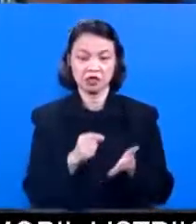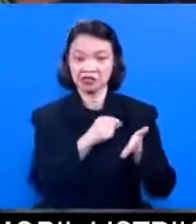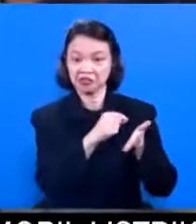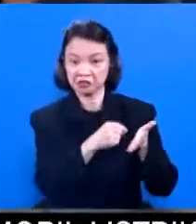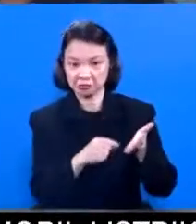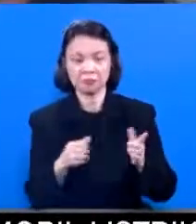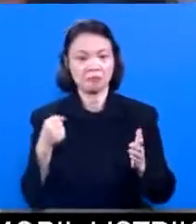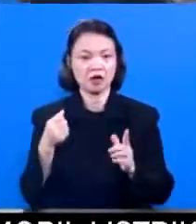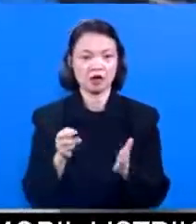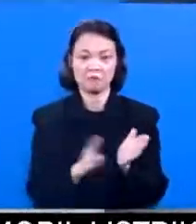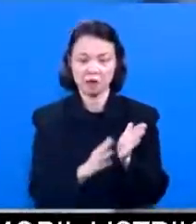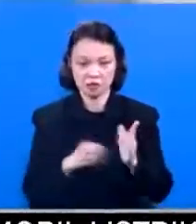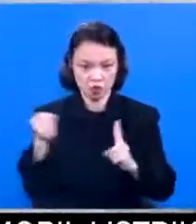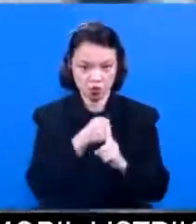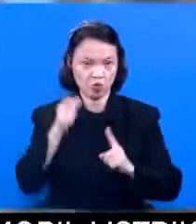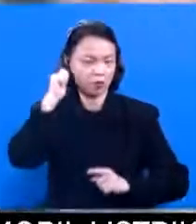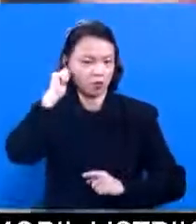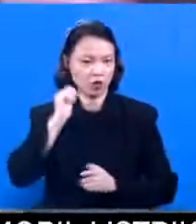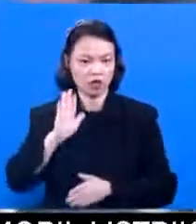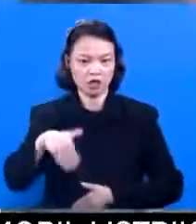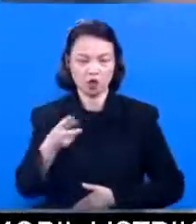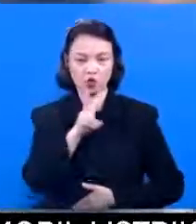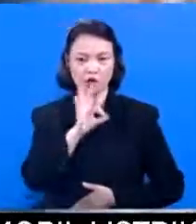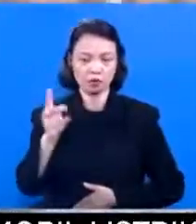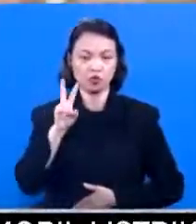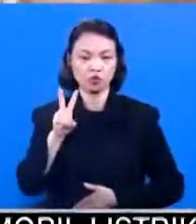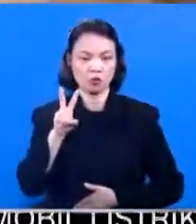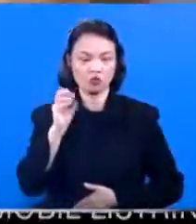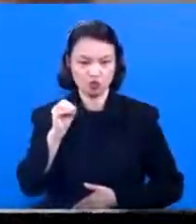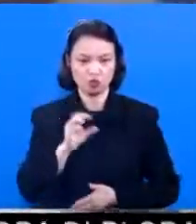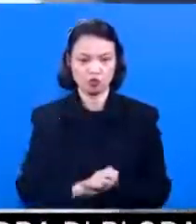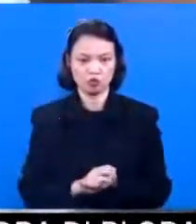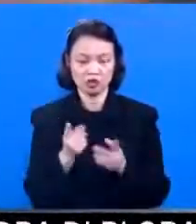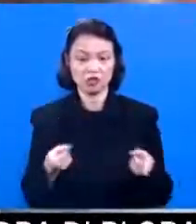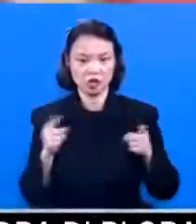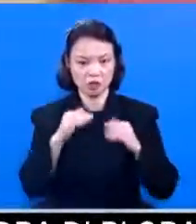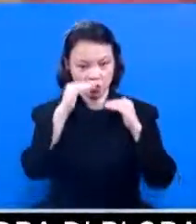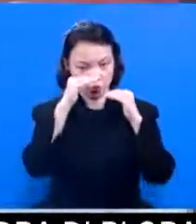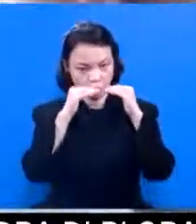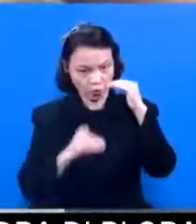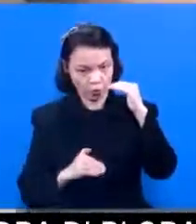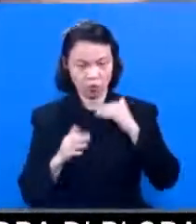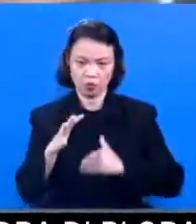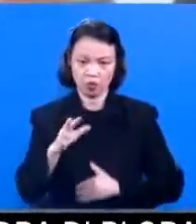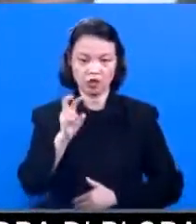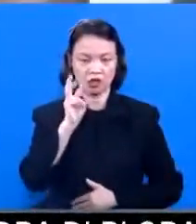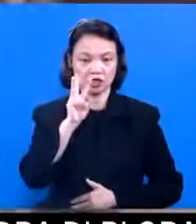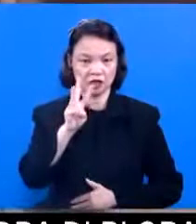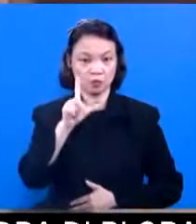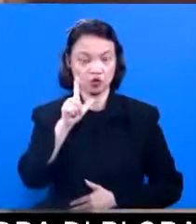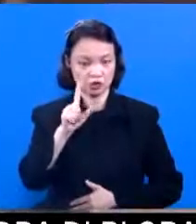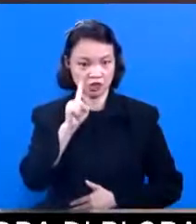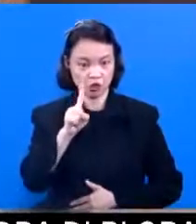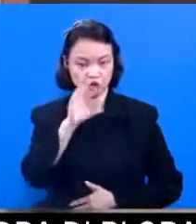kasus kekerasan terhadap perempuan di sepanjang tahun 2020 menunjukkan terjadinya penurunan sebesar 31%